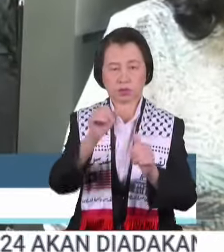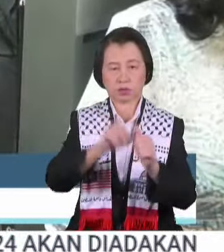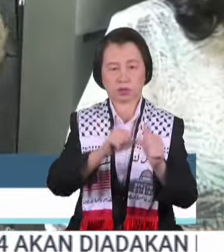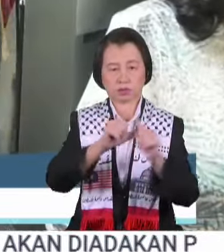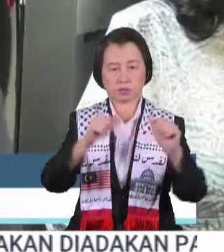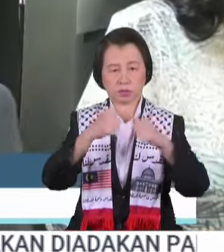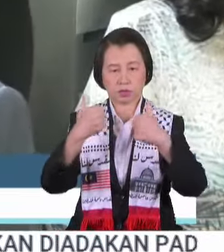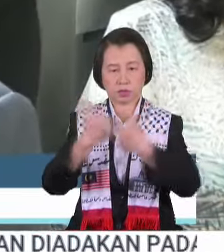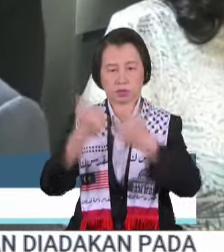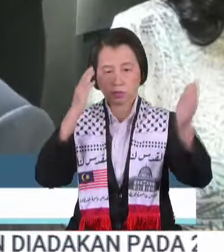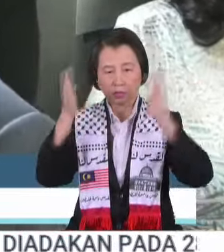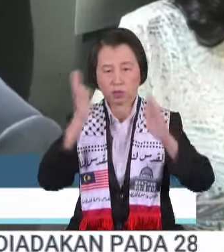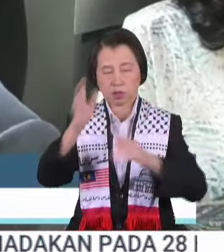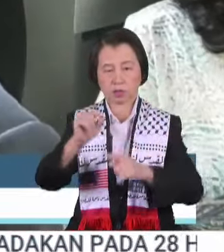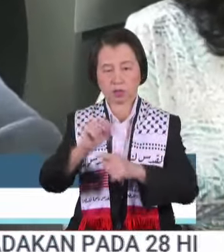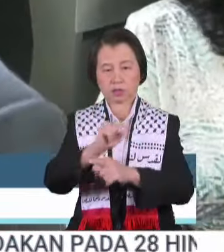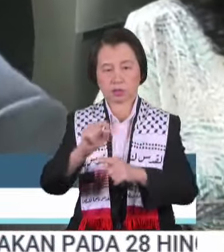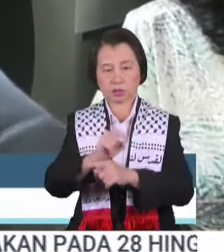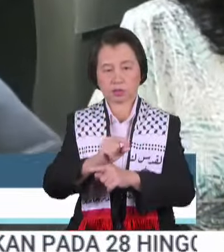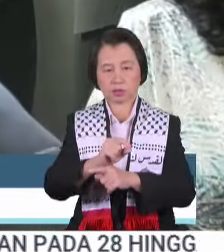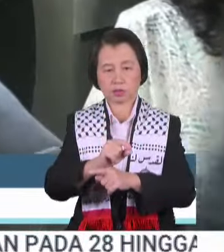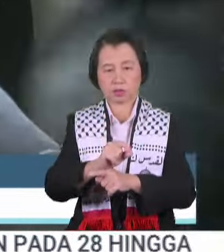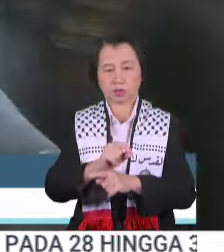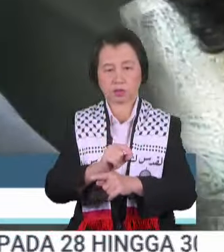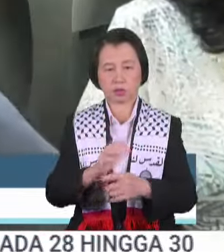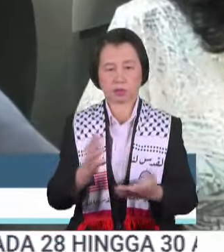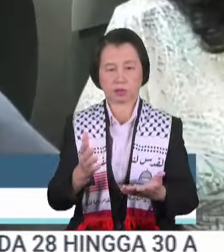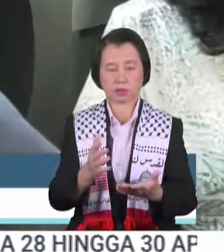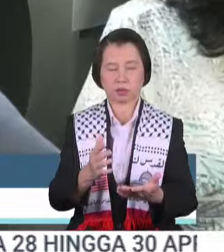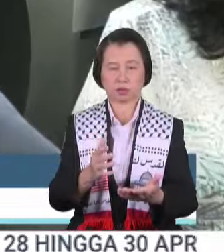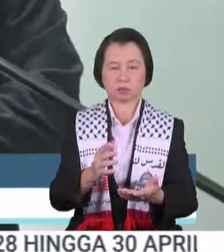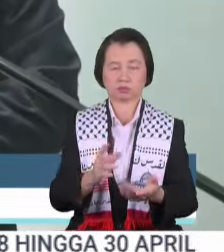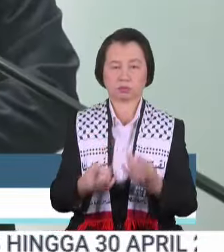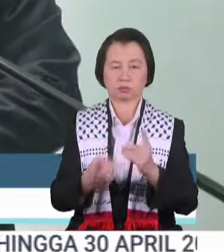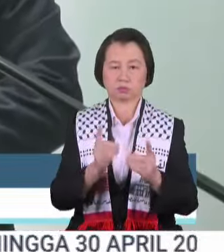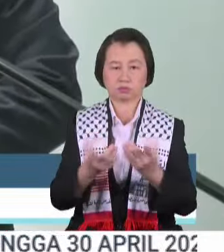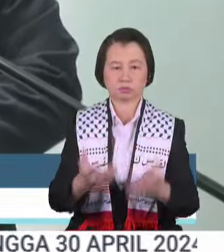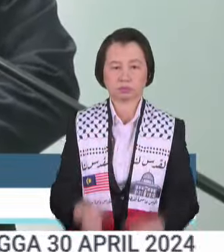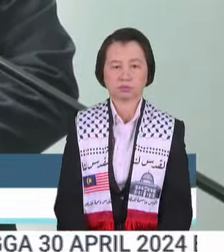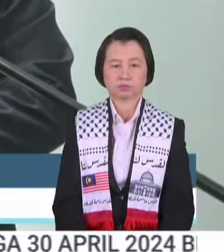agensi di Malaysia ini akan menggunakan platform atau GovTech ini nanti.